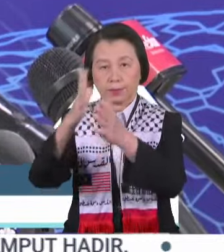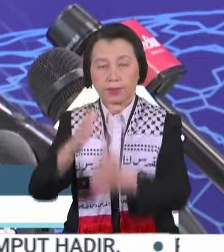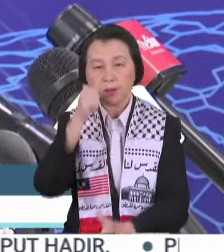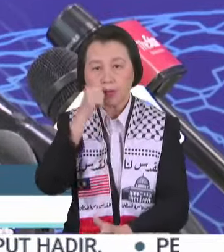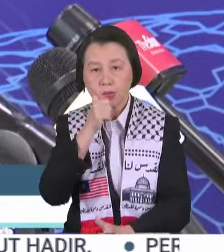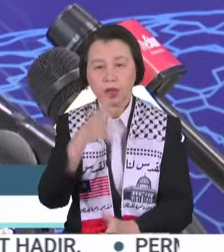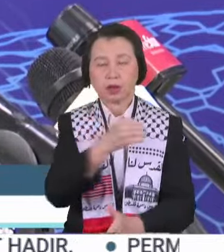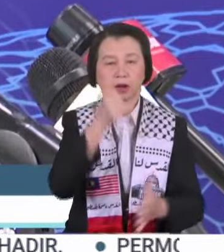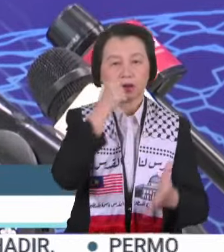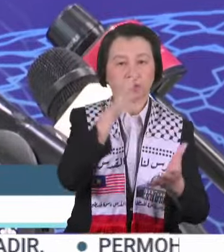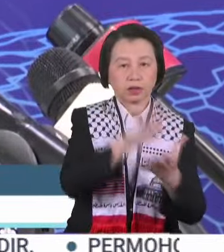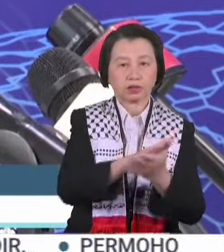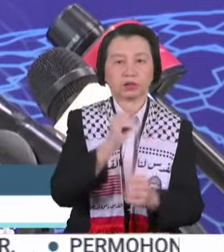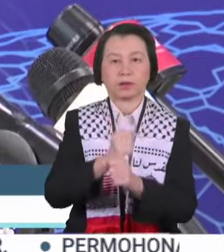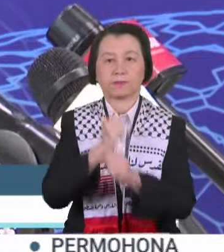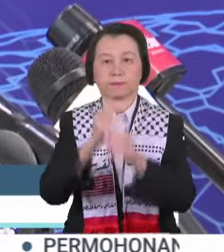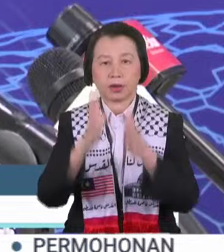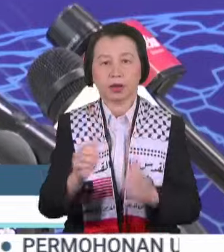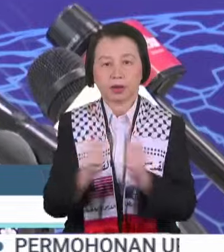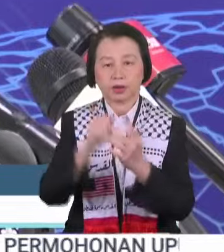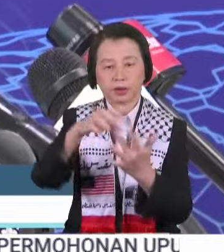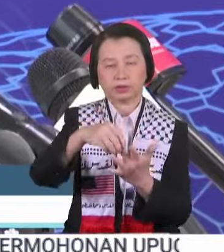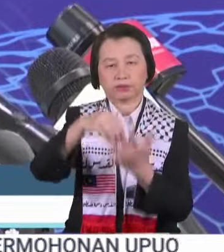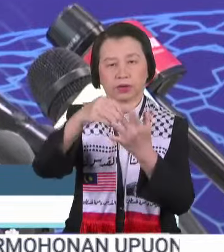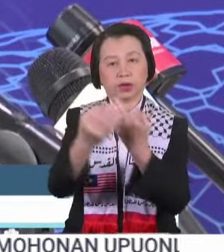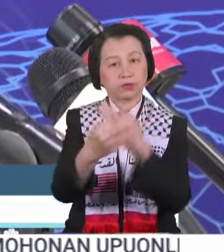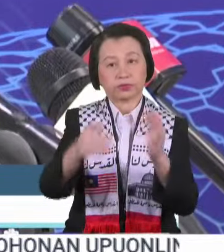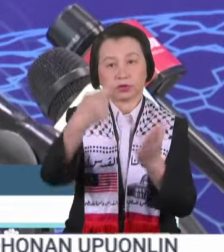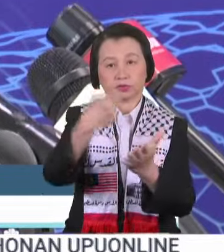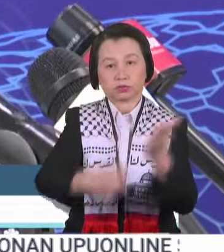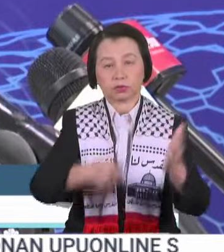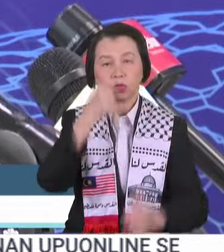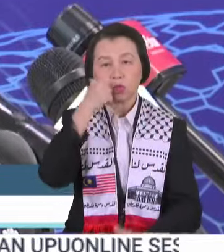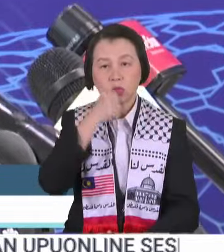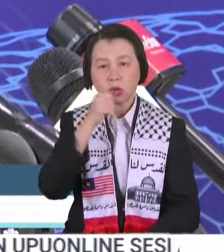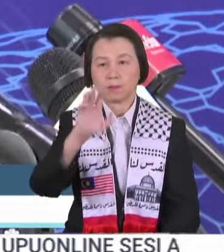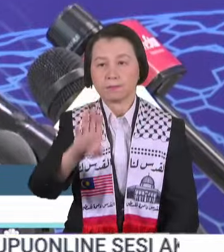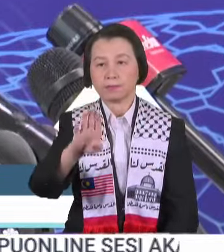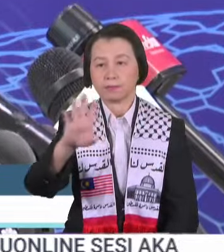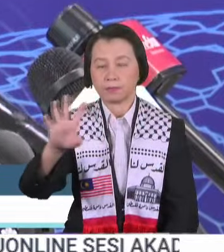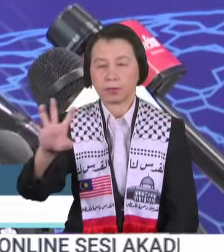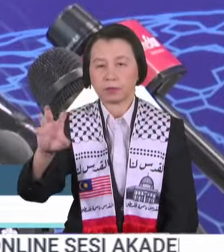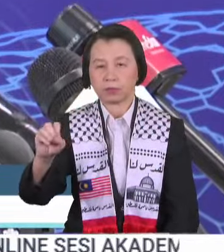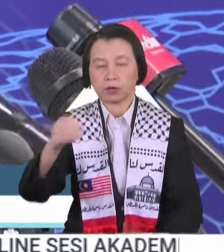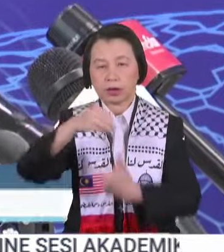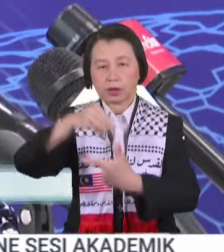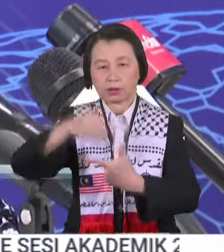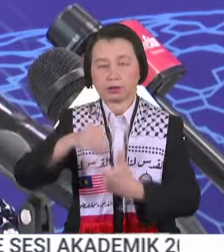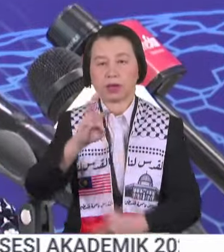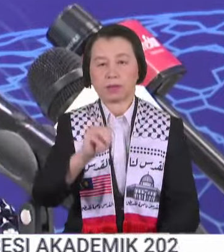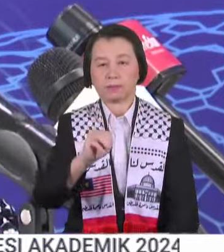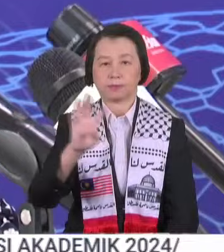serta isteri pekerja dengan pengecualian cukai bagi kategori wanita B40 atau